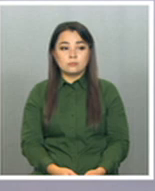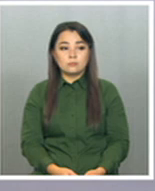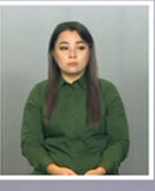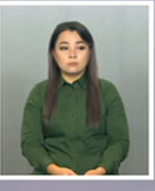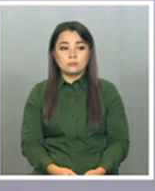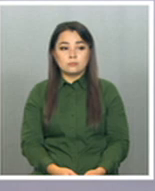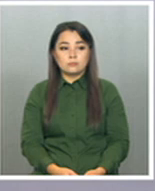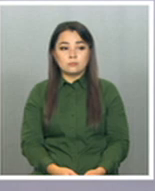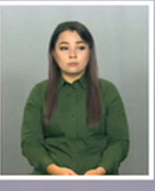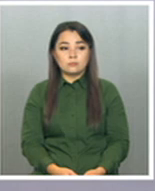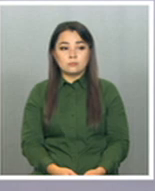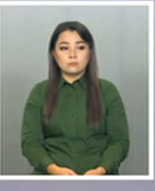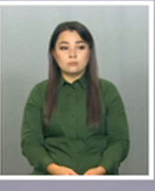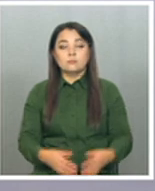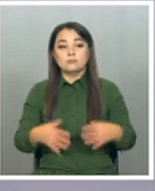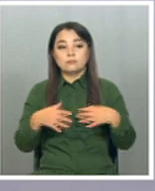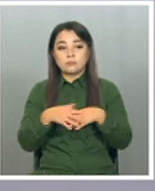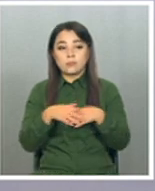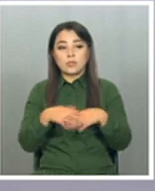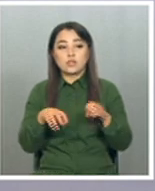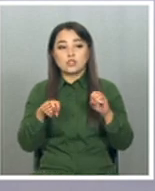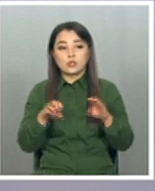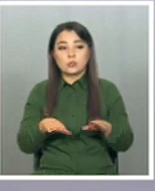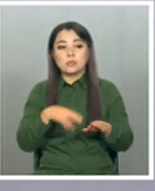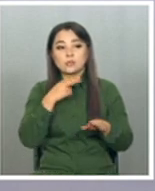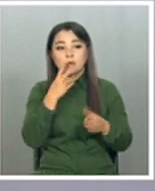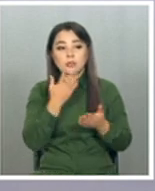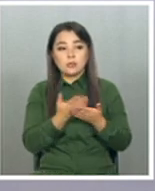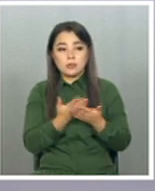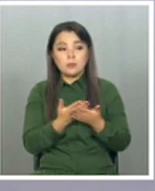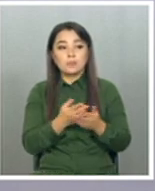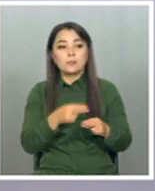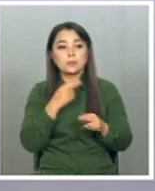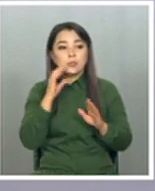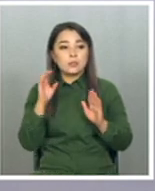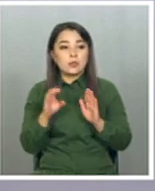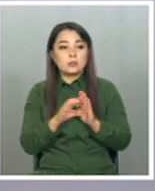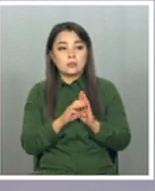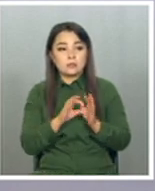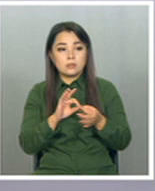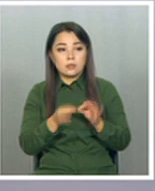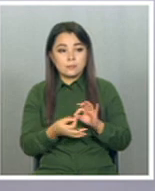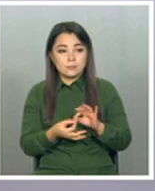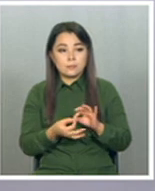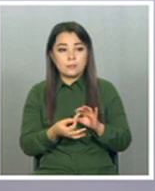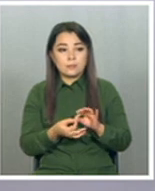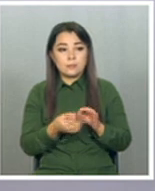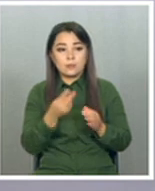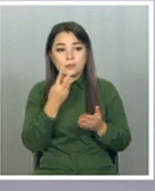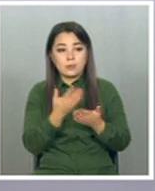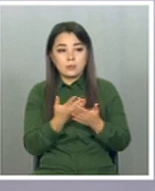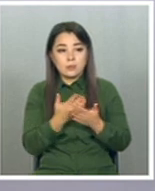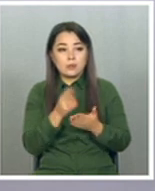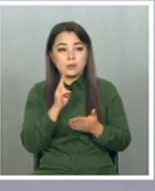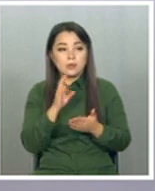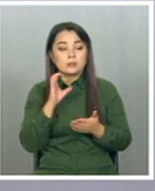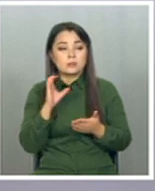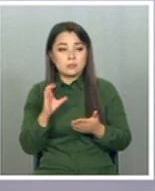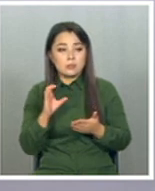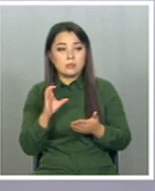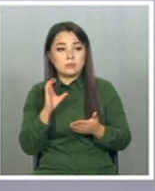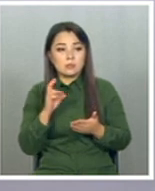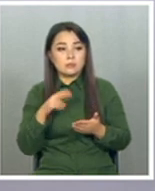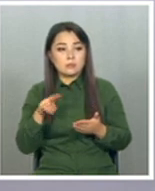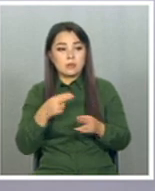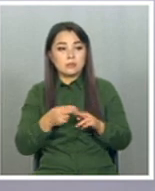Олай болса, есептің шешуіне қарайық. Мұқият болайық, балалар. Қарайық, мінекей КЦ мен ЦД